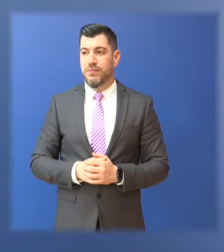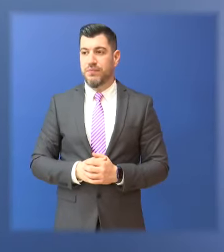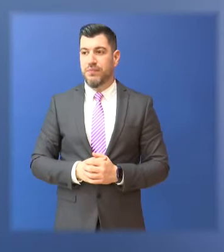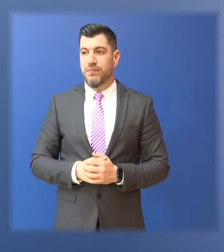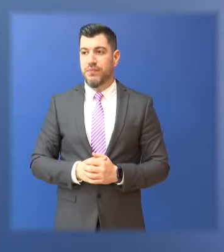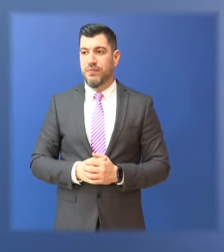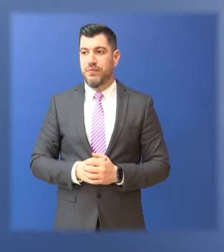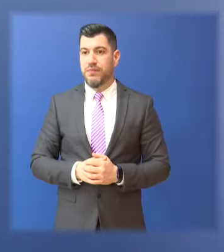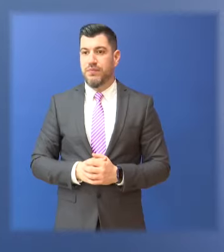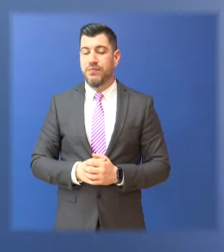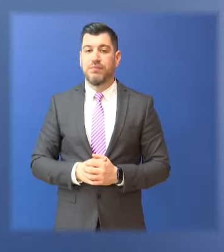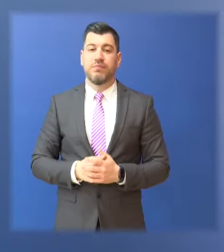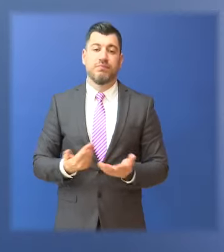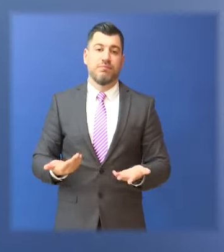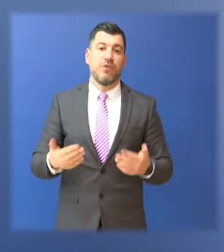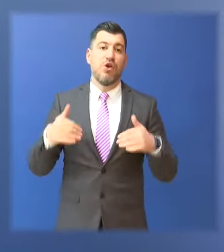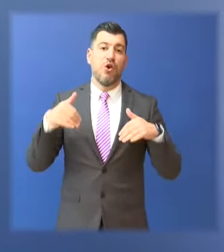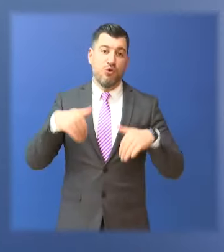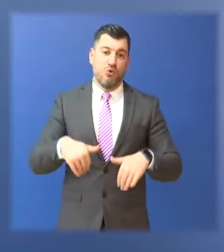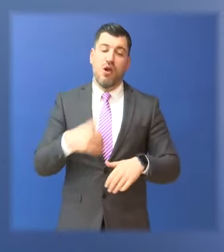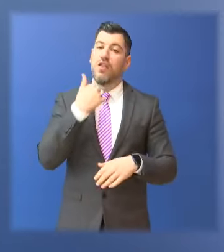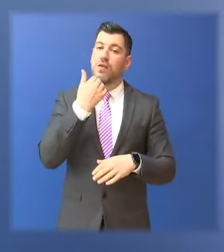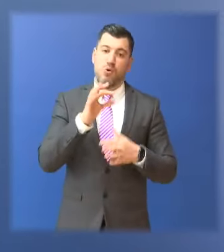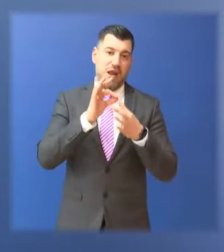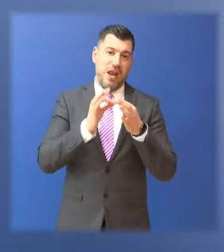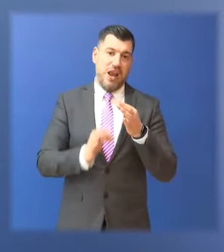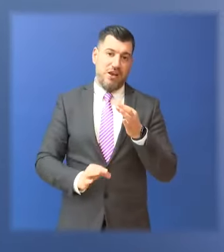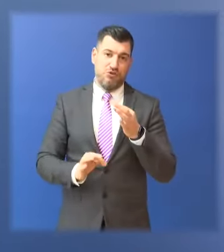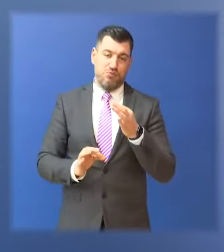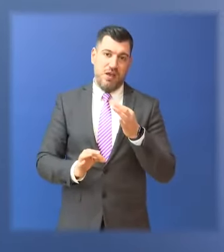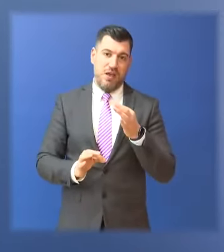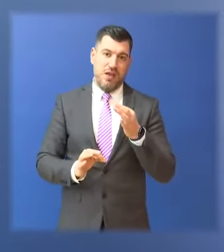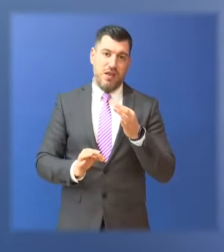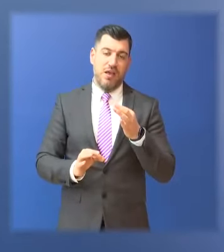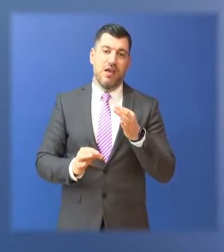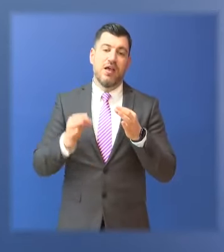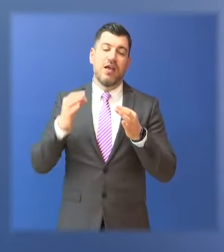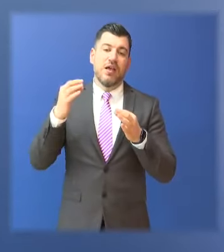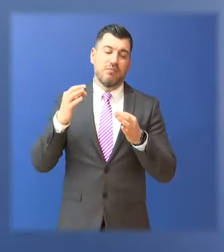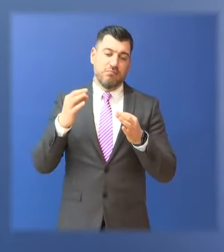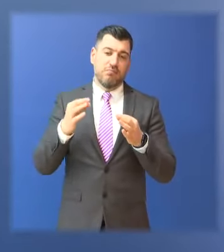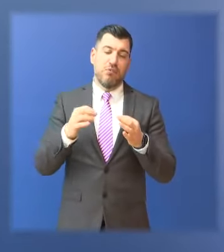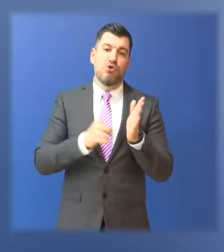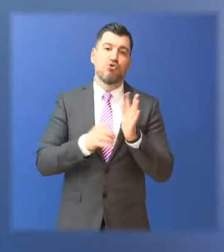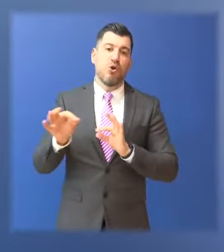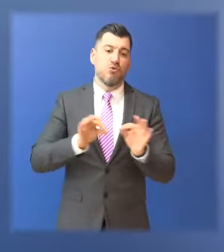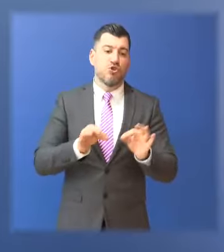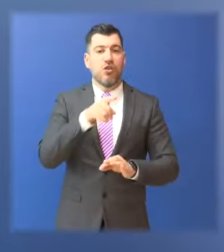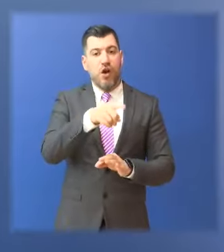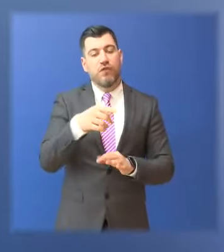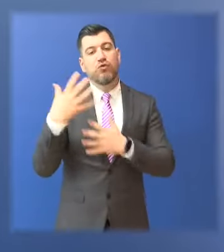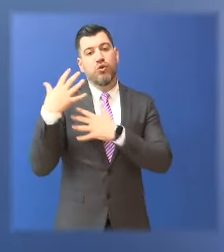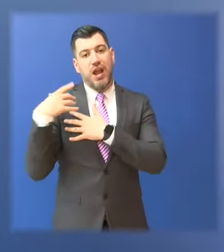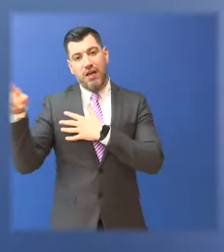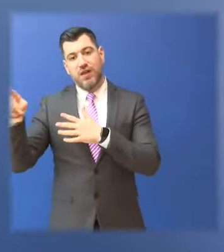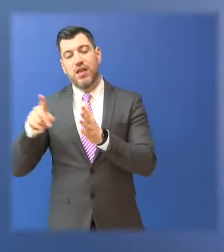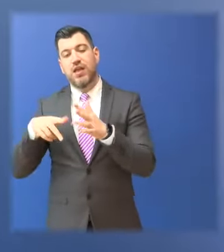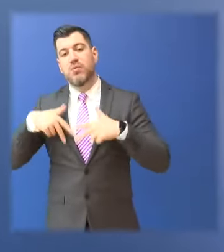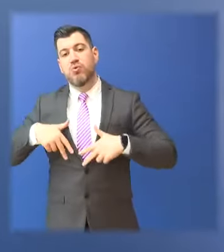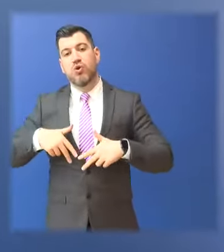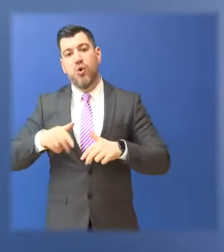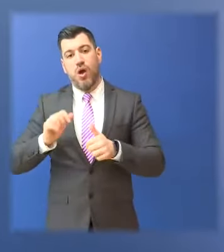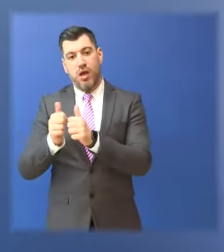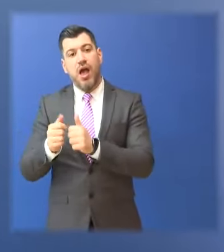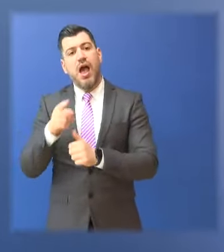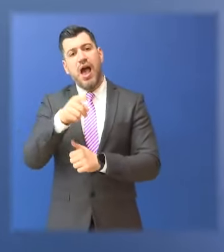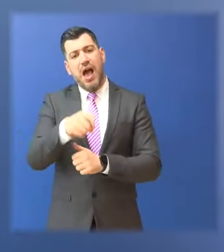κόσμο, τώρα δεν θα κάνουμε την ανάλυση της συγκεκριμένης φιλοσοφίας του νομοσχεδίου. Αυτό το κάνει το Υπουργείο Αθλητισμού. Αλλά είναι ευνόητη η λόγη γιατί επελέγει η ΠΑΕ και